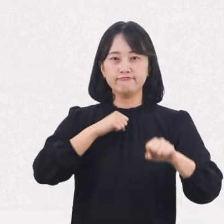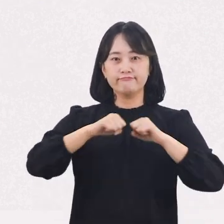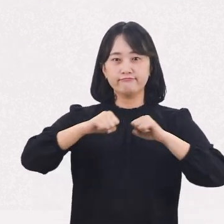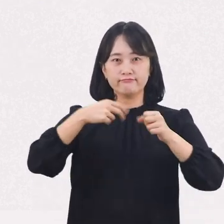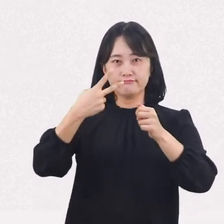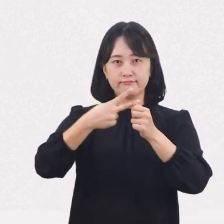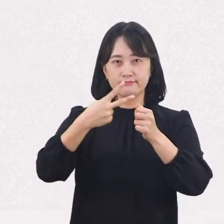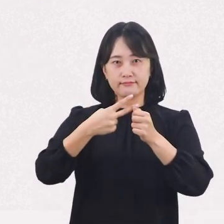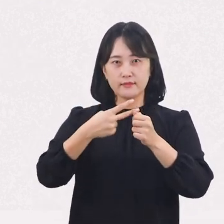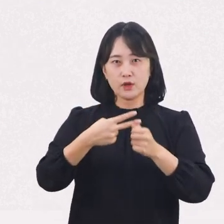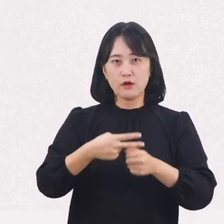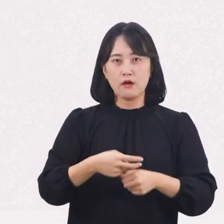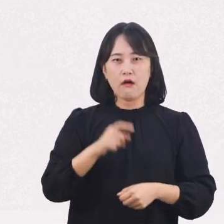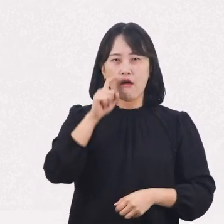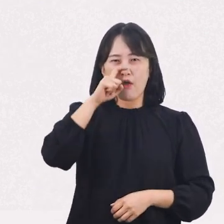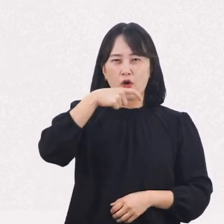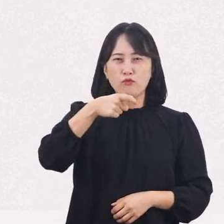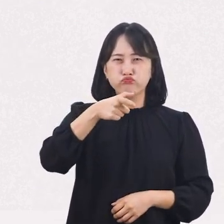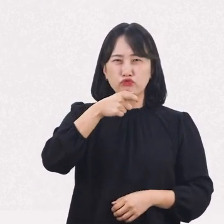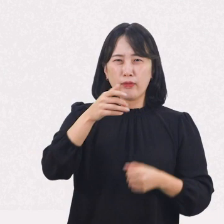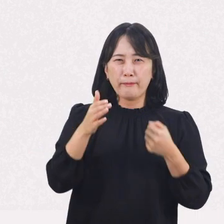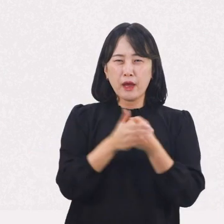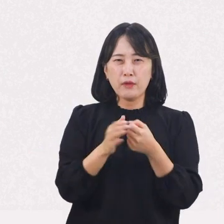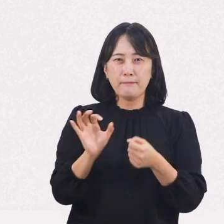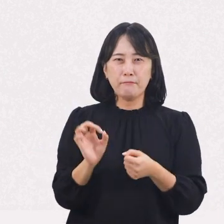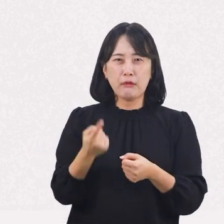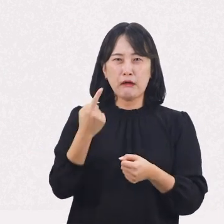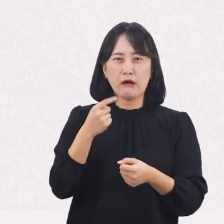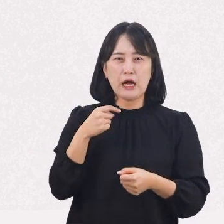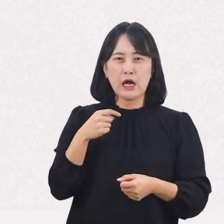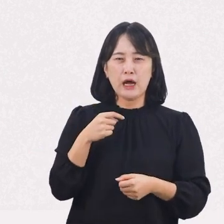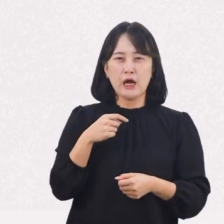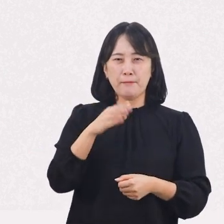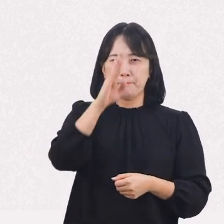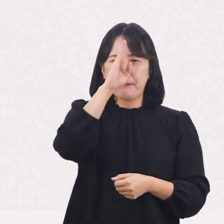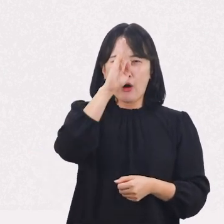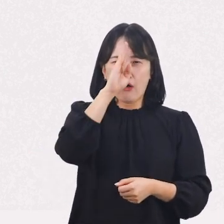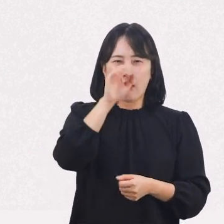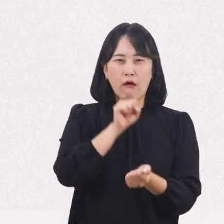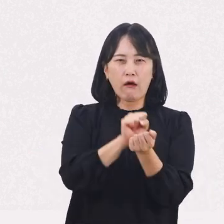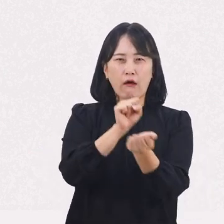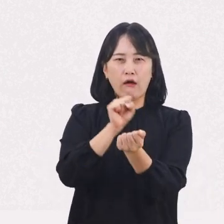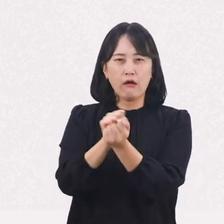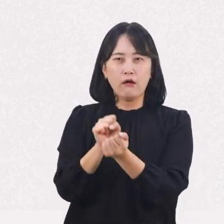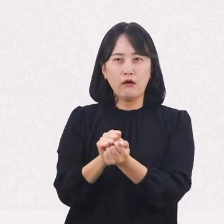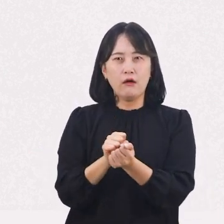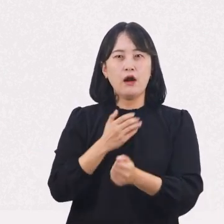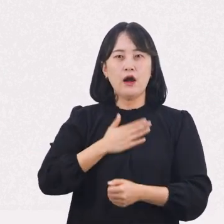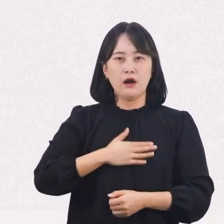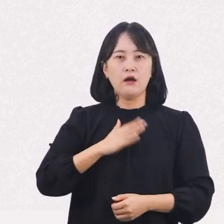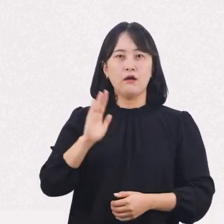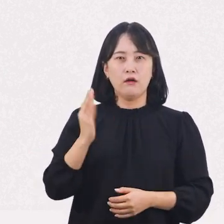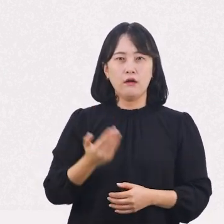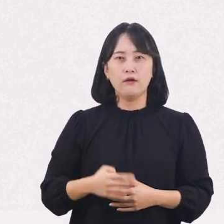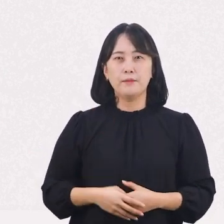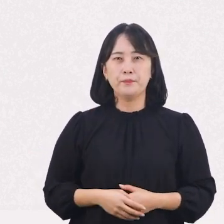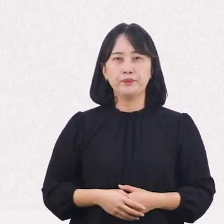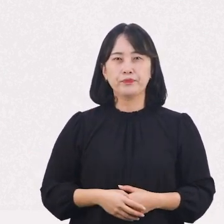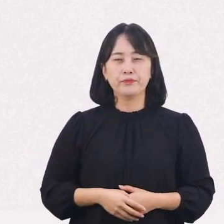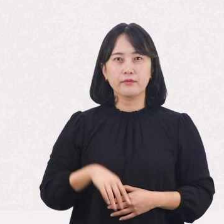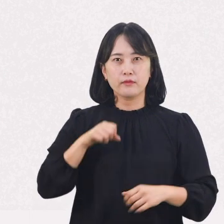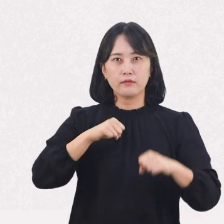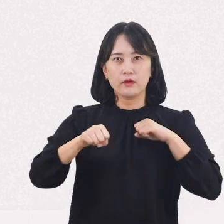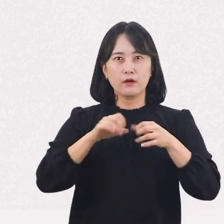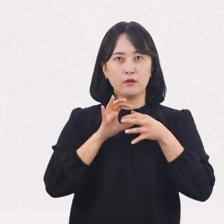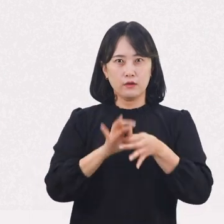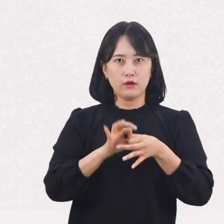2에서는 오염된 물 때문에 퍼지는 수인성 전염병의 종류와 증상을 알아보는 활동을 하였습니다. 이 활동을